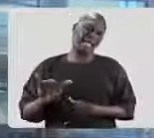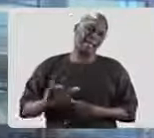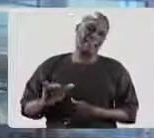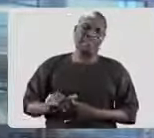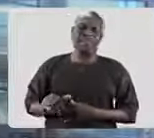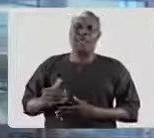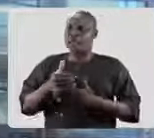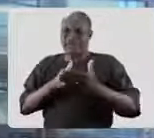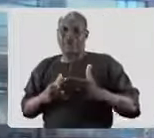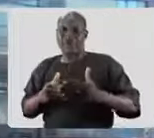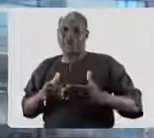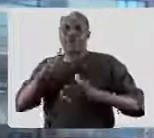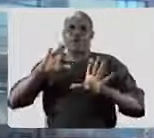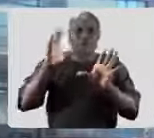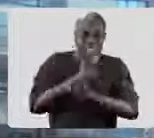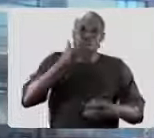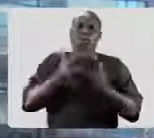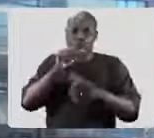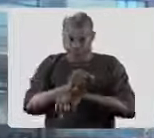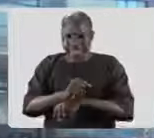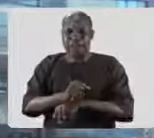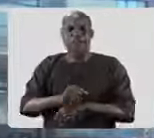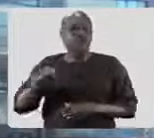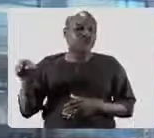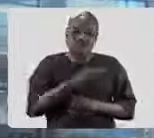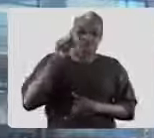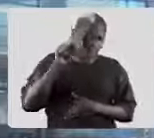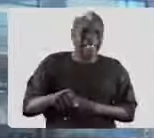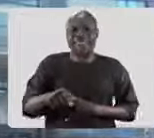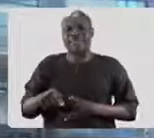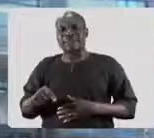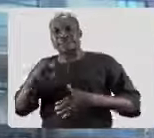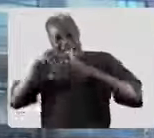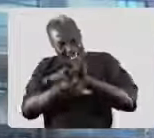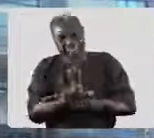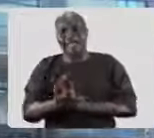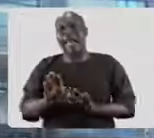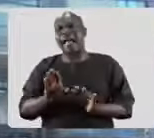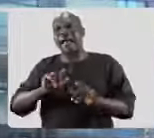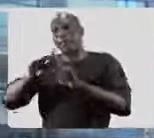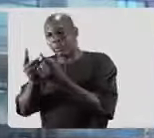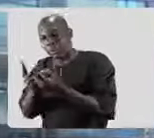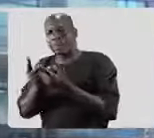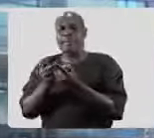etie na se ye nia brit sa oman ya police nso so ye politicize no